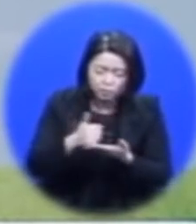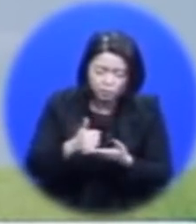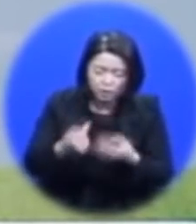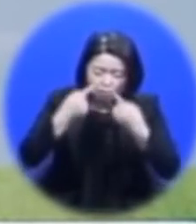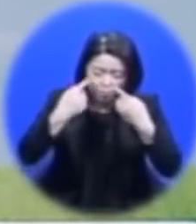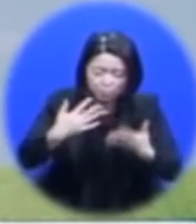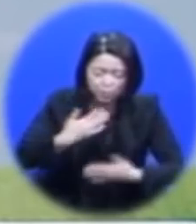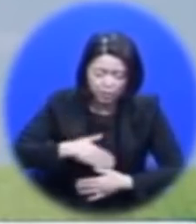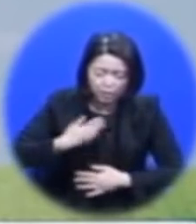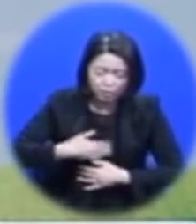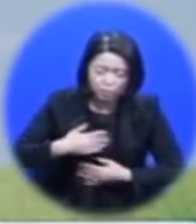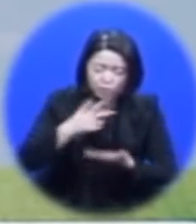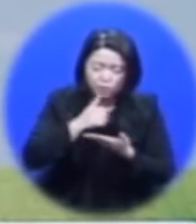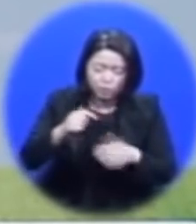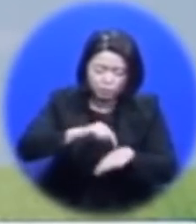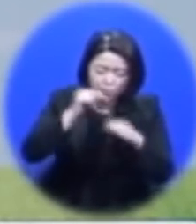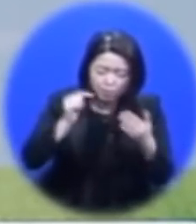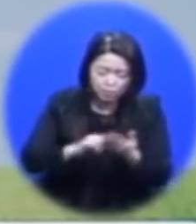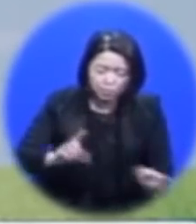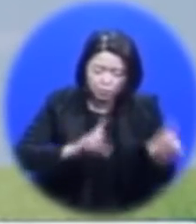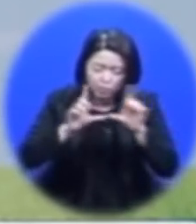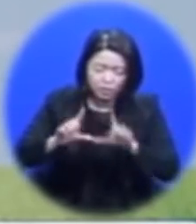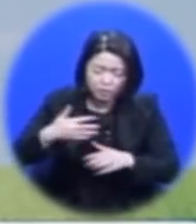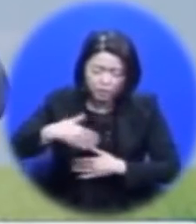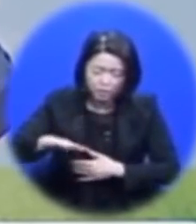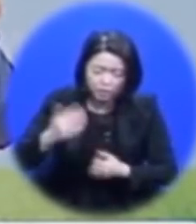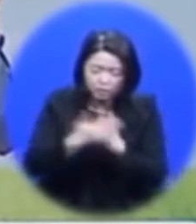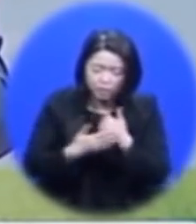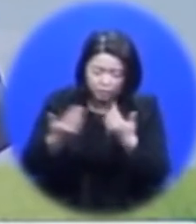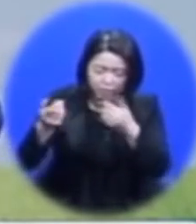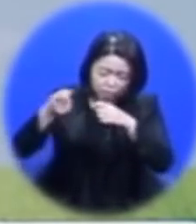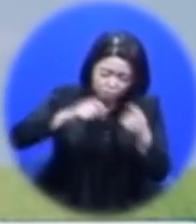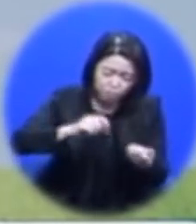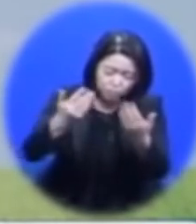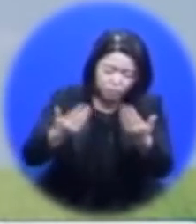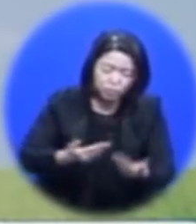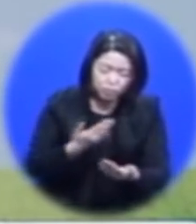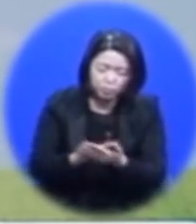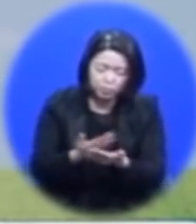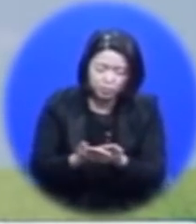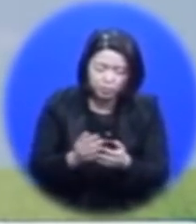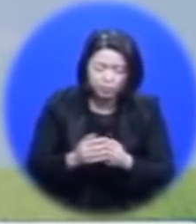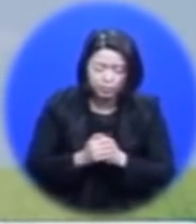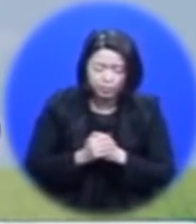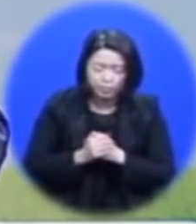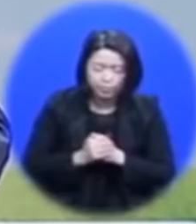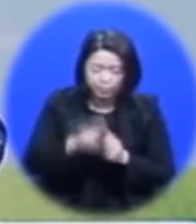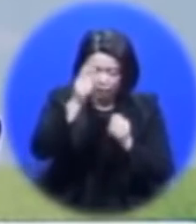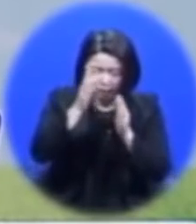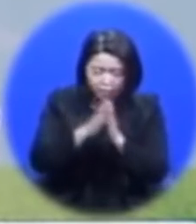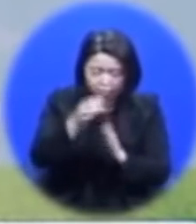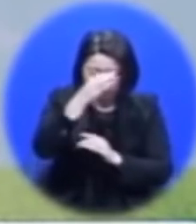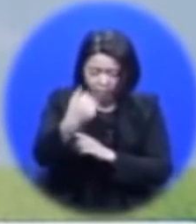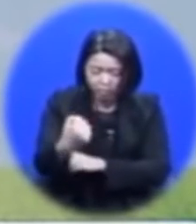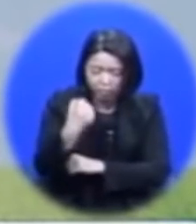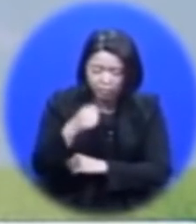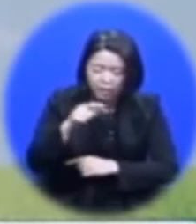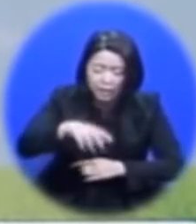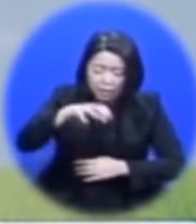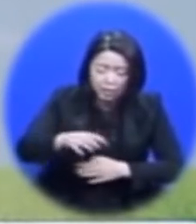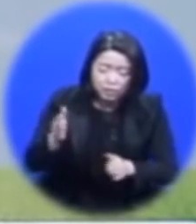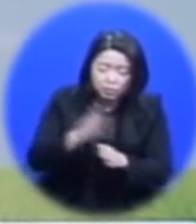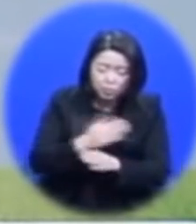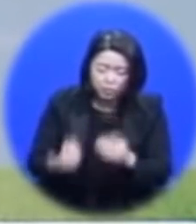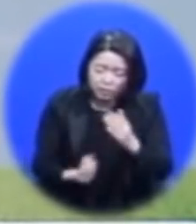알며 주님의 마음으로 살아가는 은혜를 부어주소서. 기도의 능력이 여기서부터